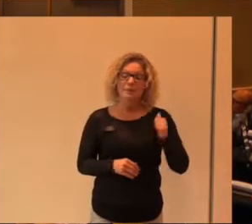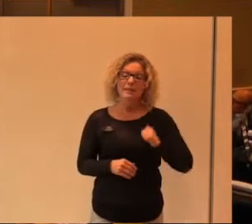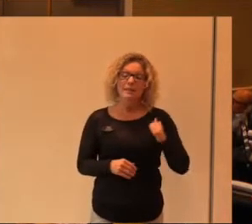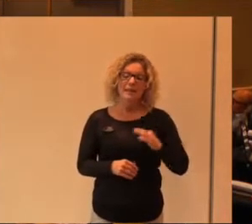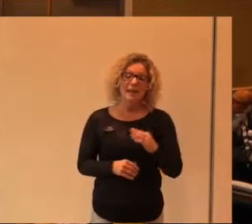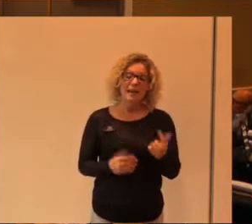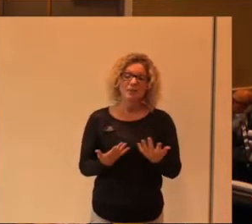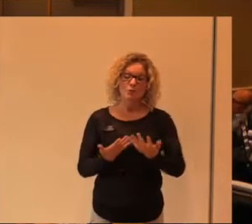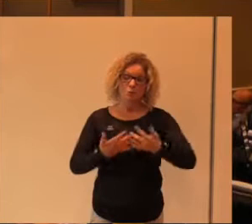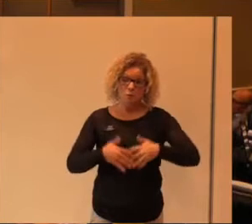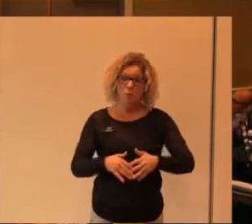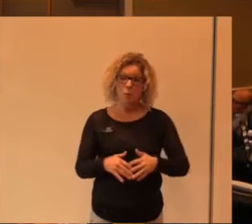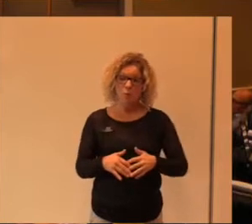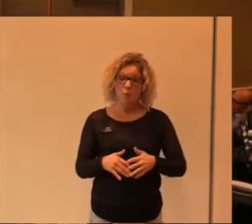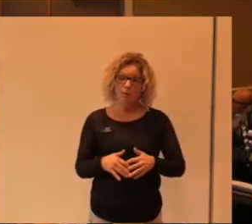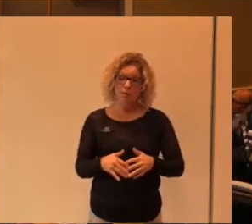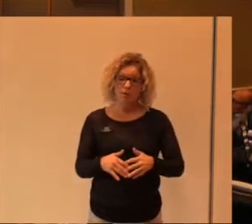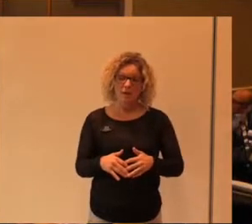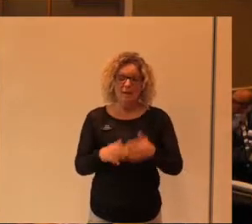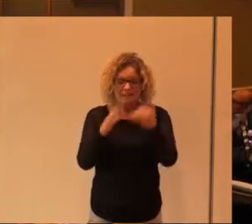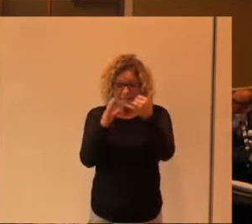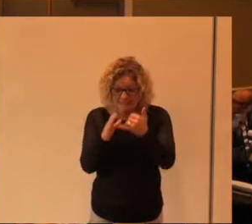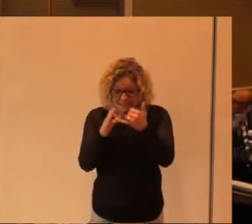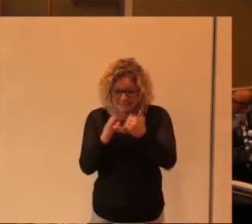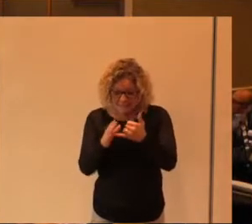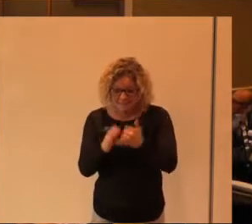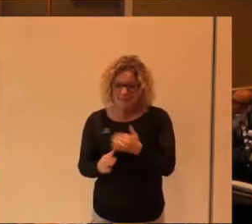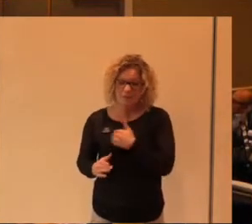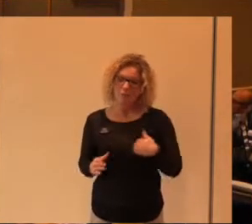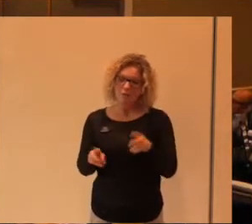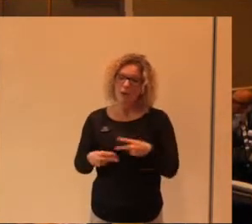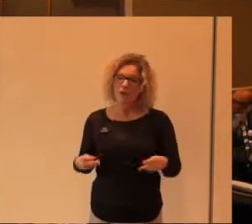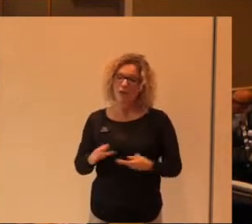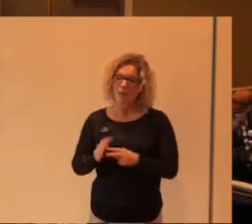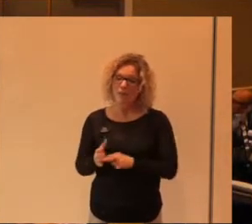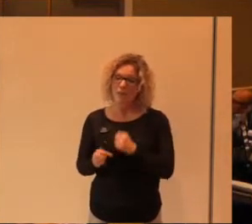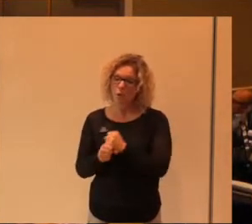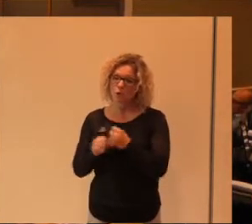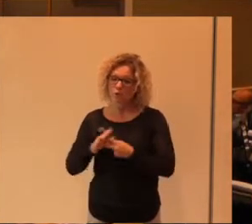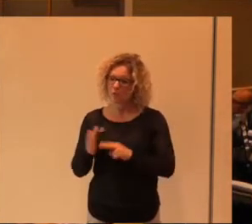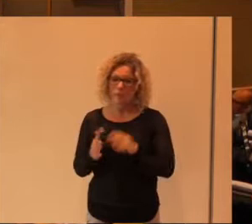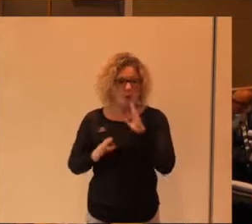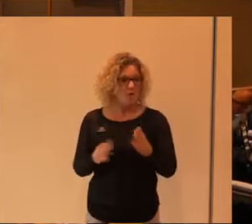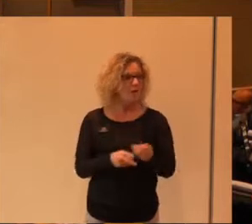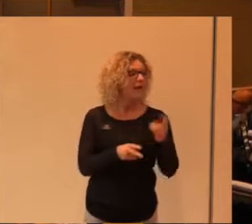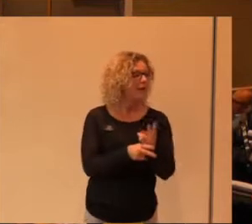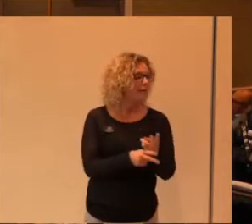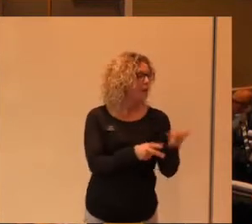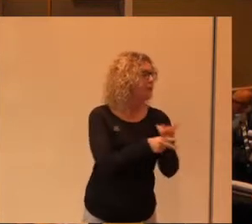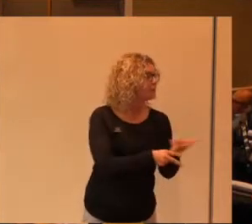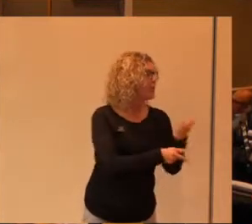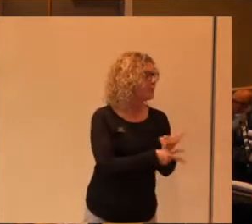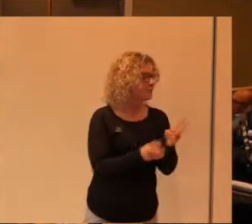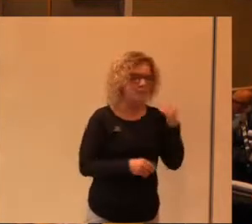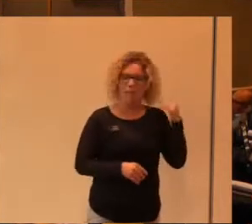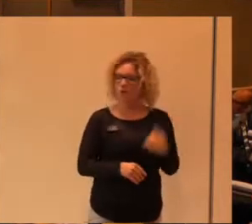tillgänglighetsfunktionerna, de byggs mer och mer in i de ordinarie systemen. Vi behöver inga så här lösningar på samma sätt som